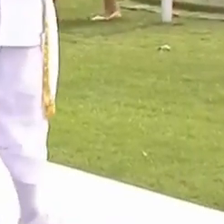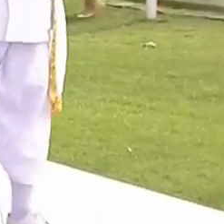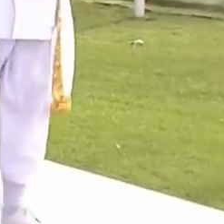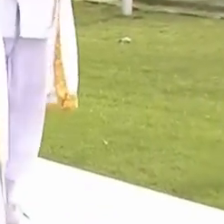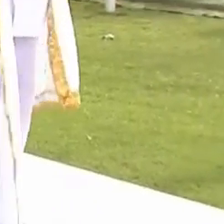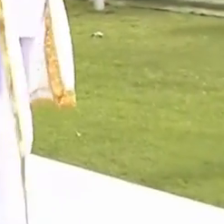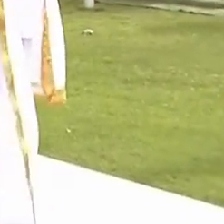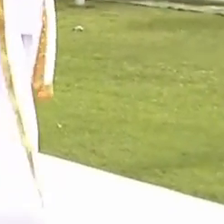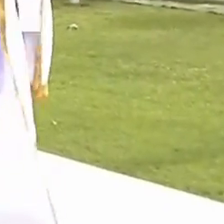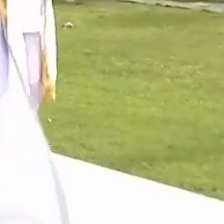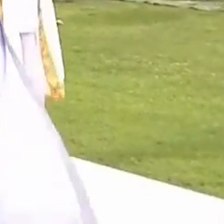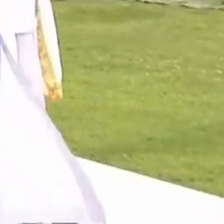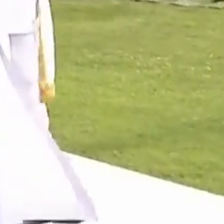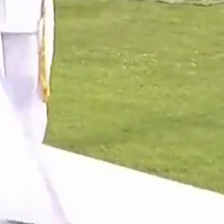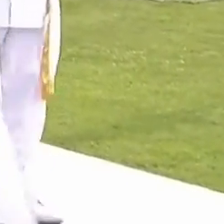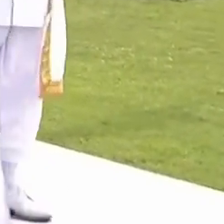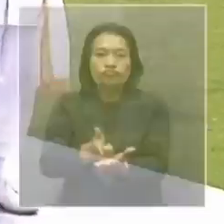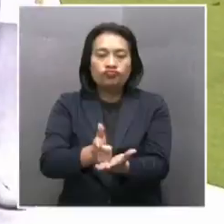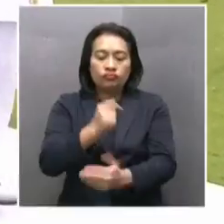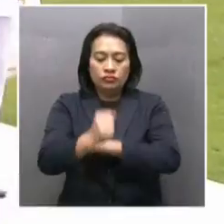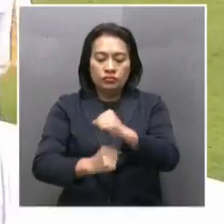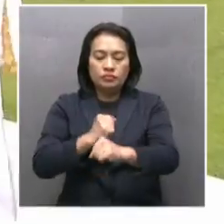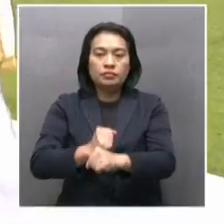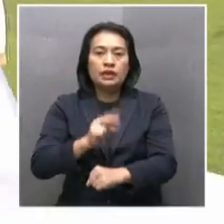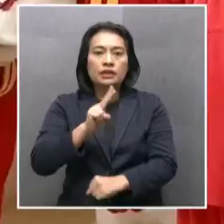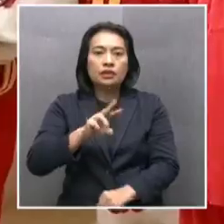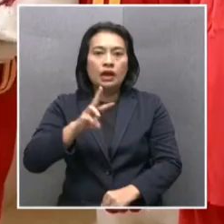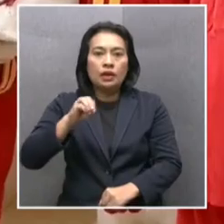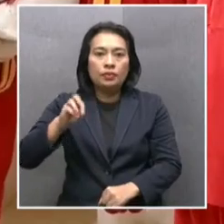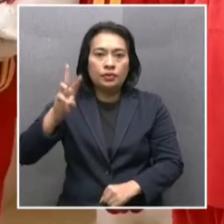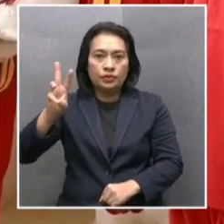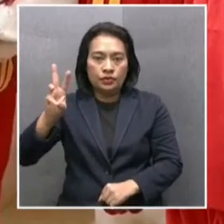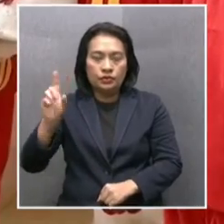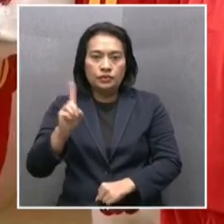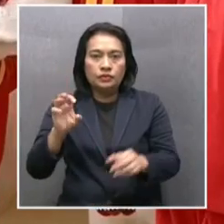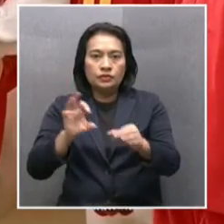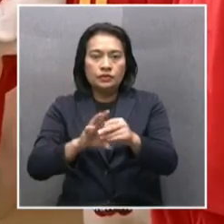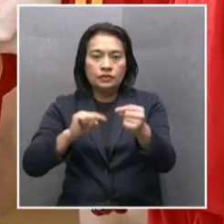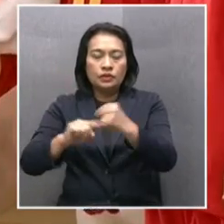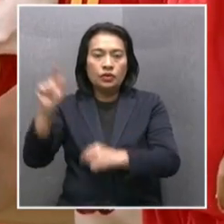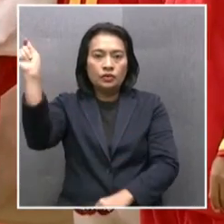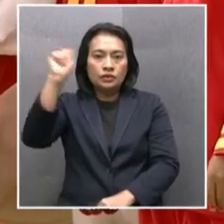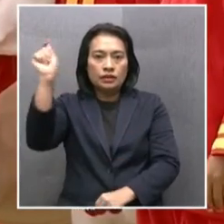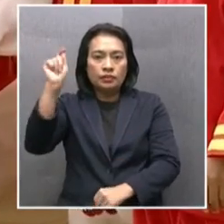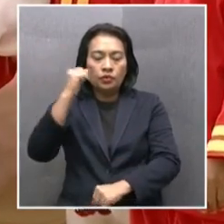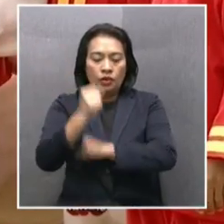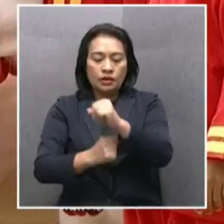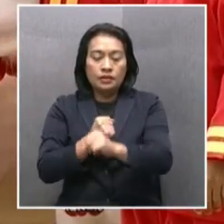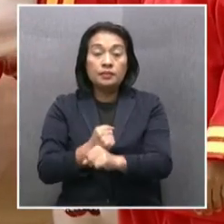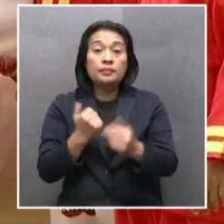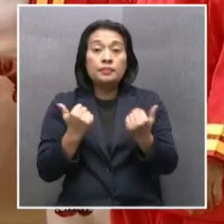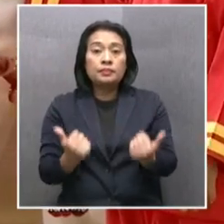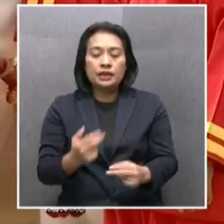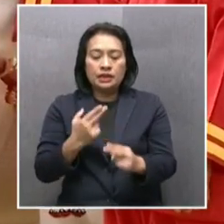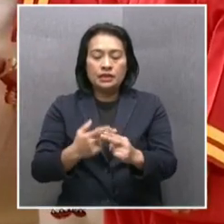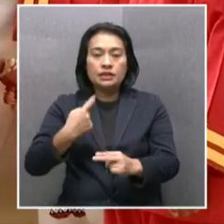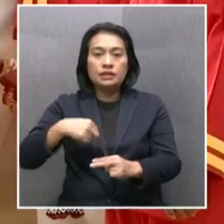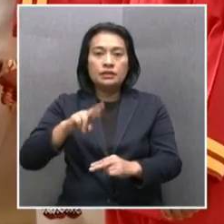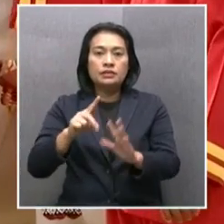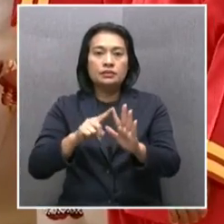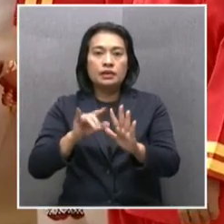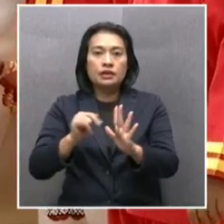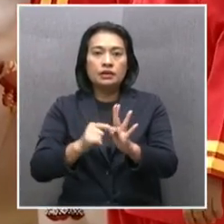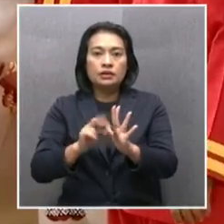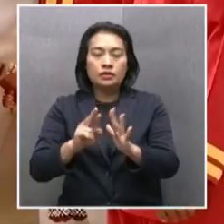ระนางคันแรกนาขวัญปี2566ณมณฑลพิธีท้องสนามหลวงปีนี้มีนายประยูนอินสกุล